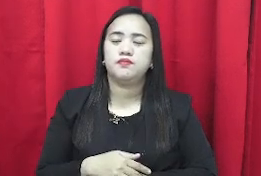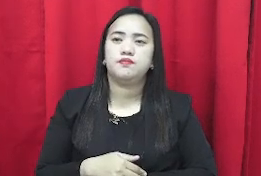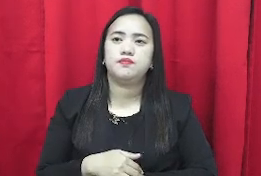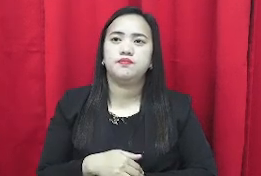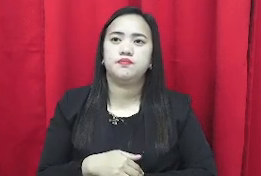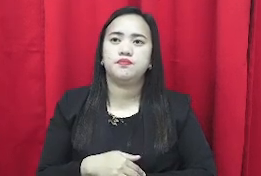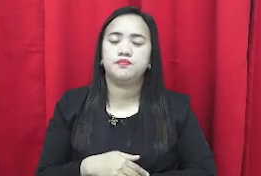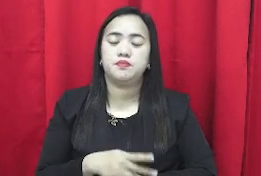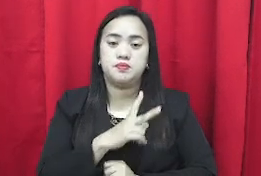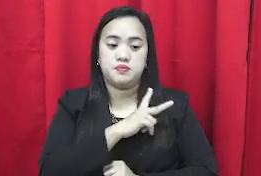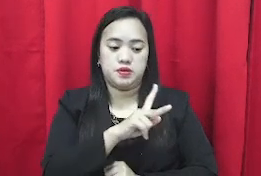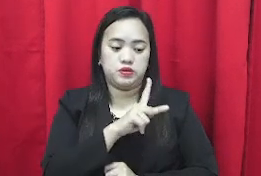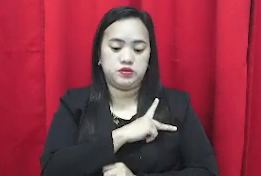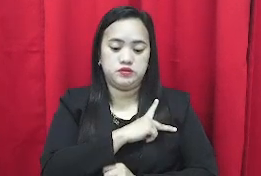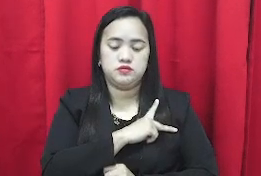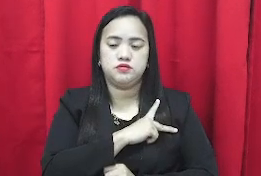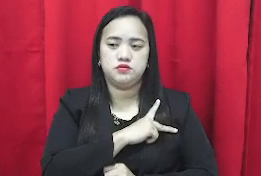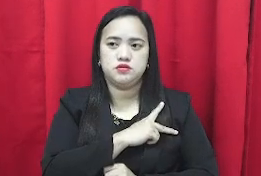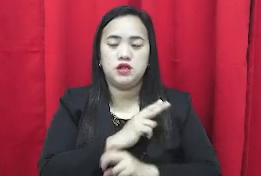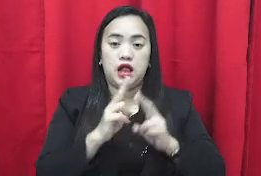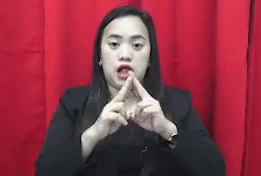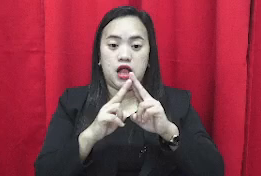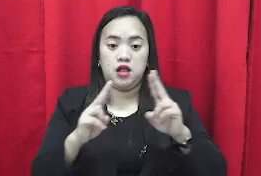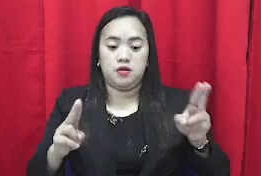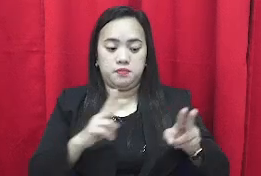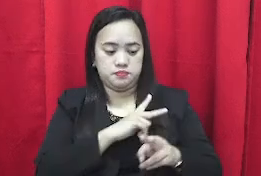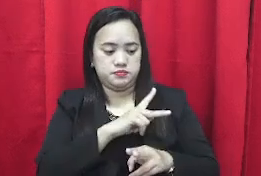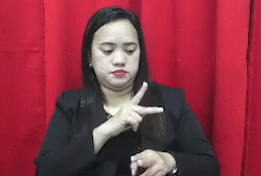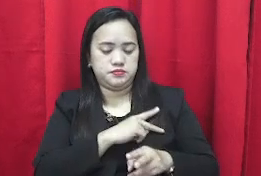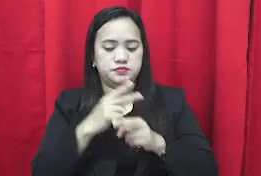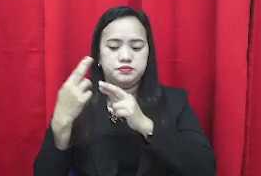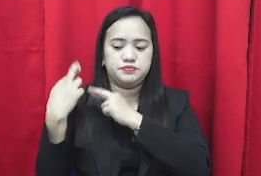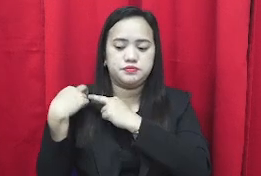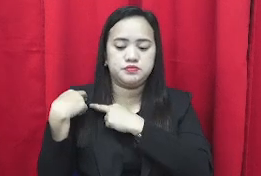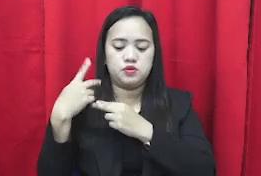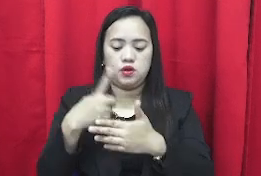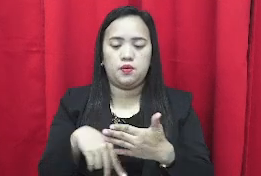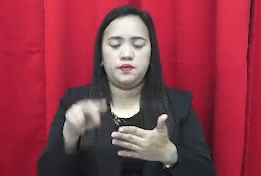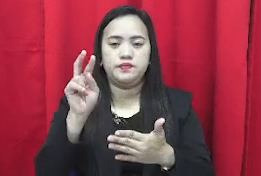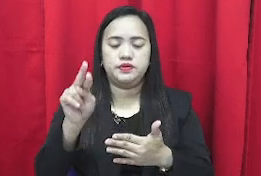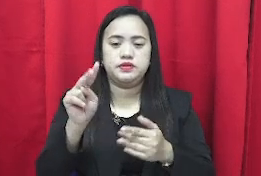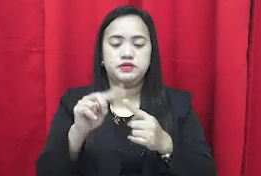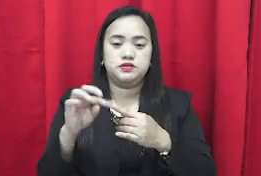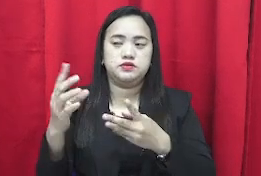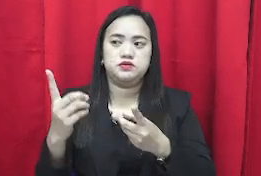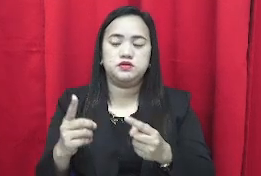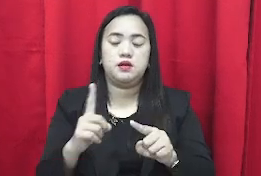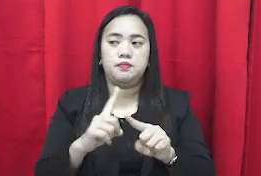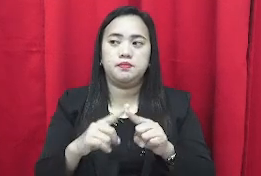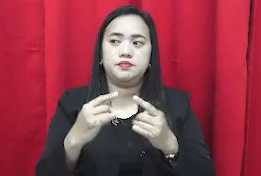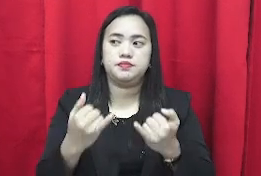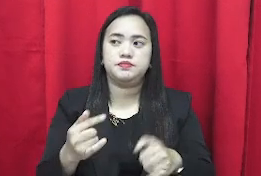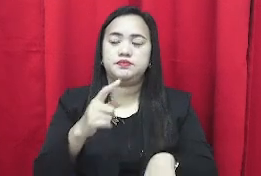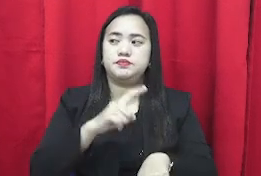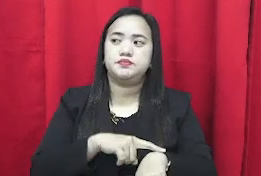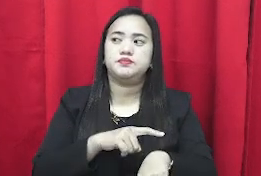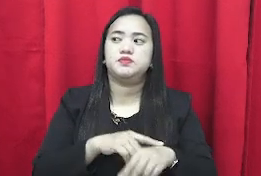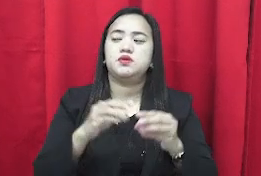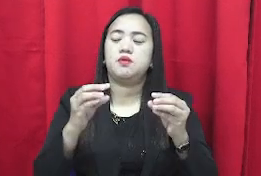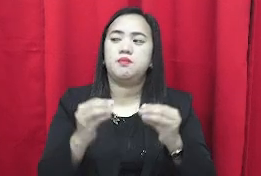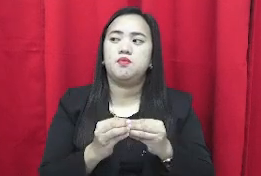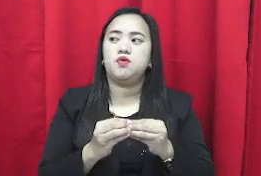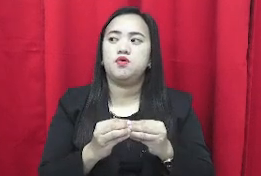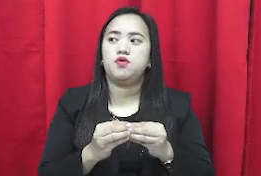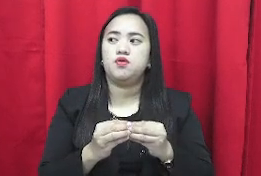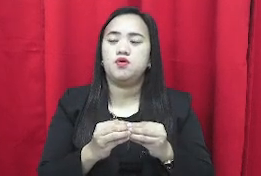personality nila ganyan sa personal nilang responsibility ano yung kailangan balik pa tayo sa ganon eh ngayon this time is more ano